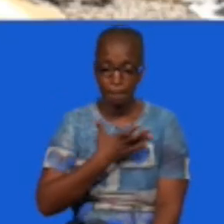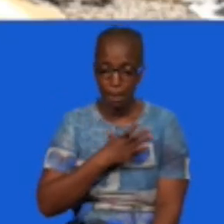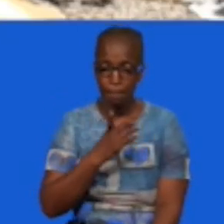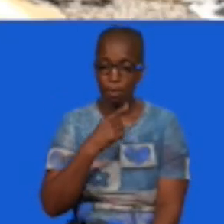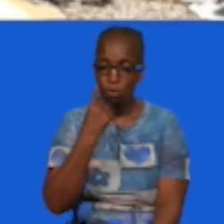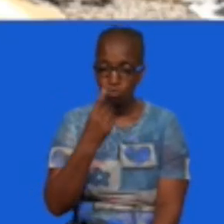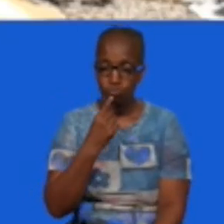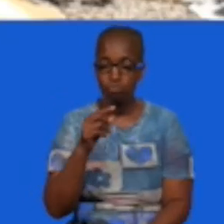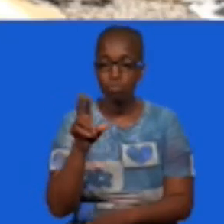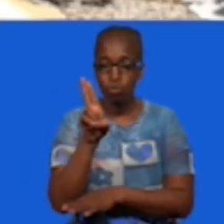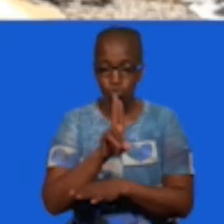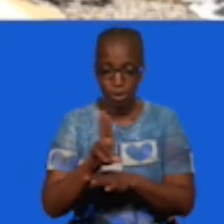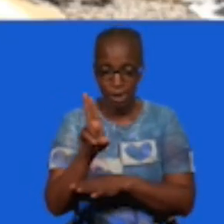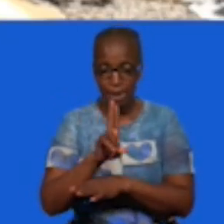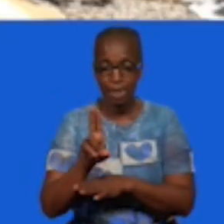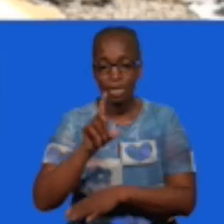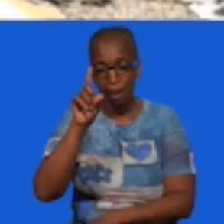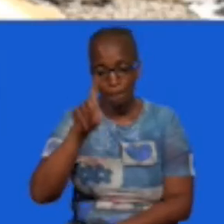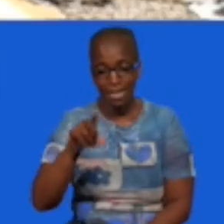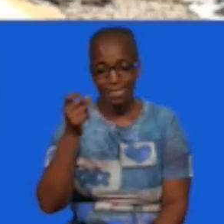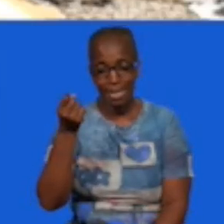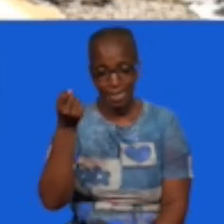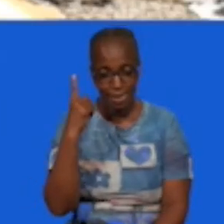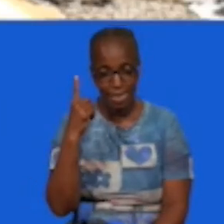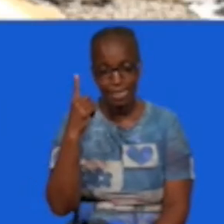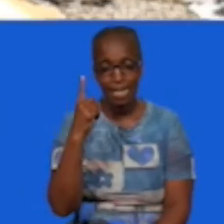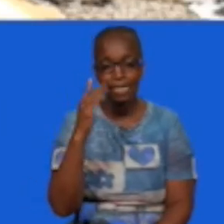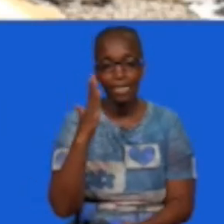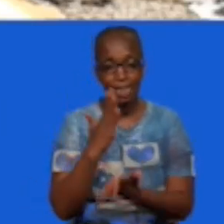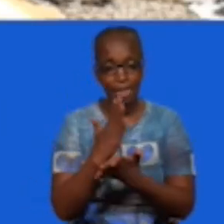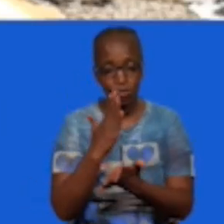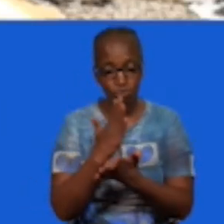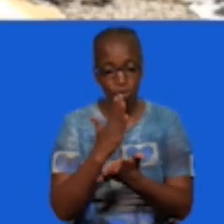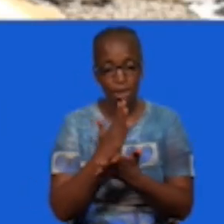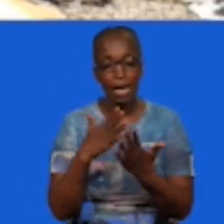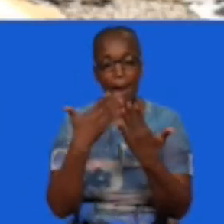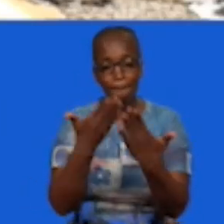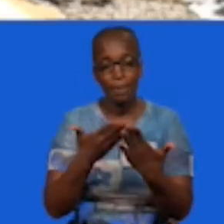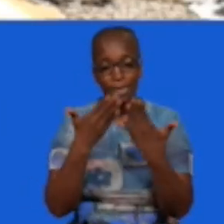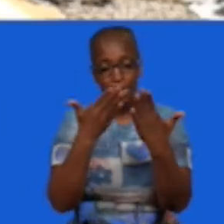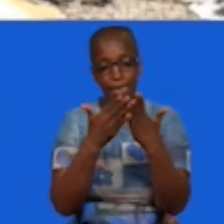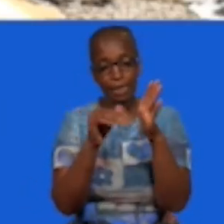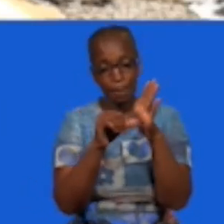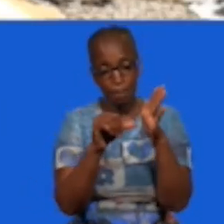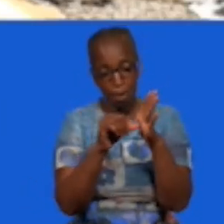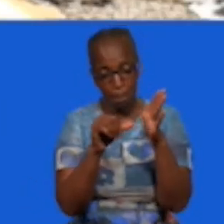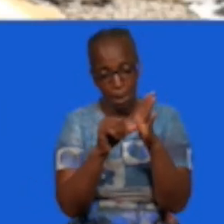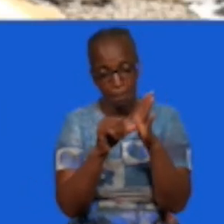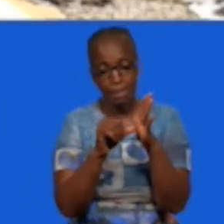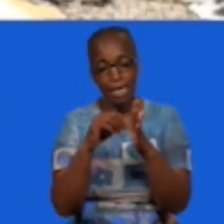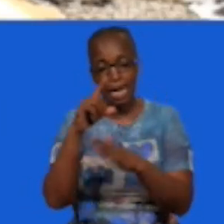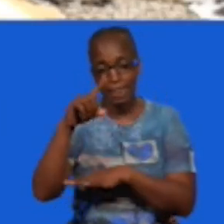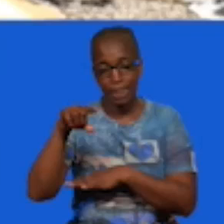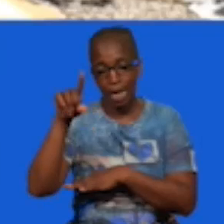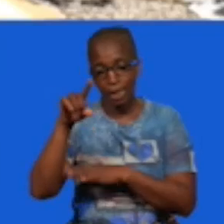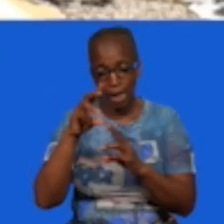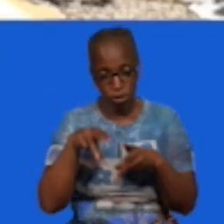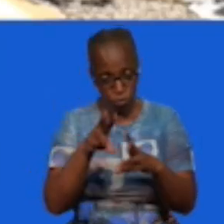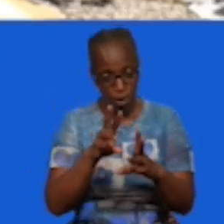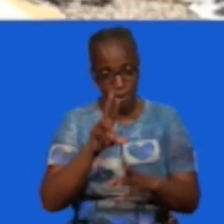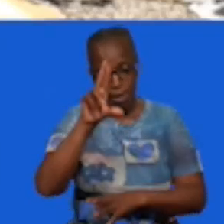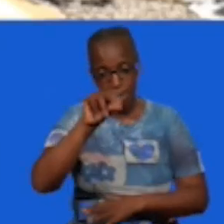ambaye tunatumia hizi hospitali za umma tunatakiwa kuelewa ukweli, kupeana zile complaints na njia ambazo